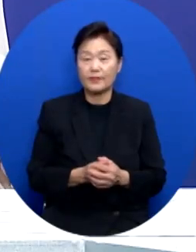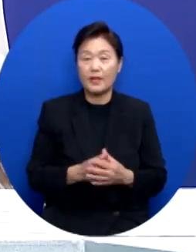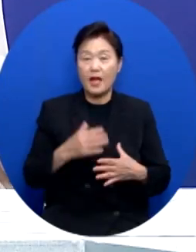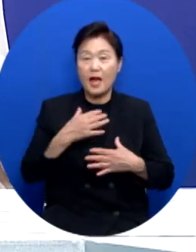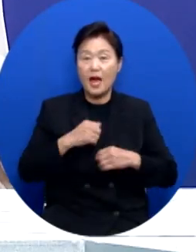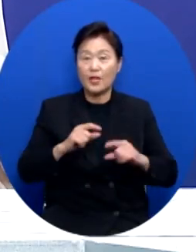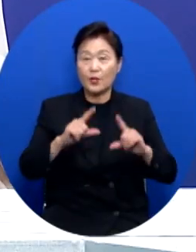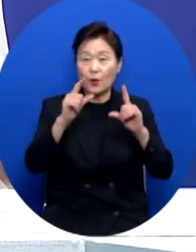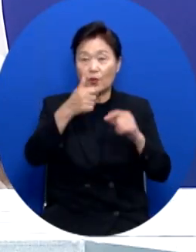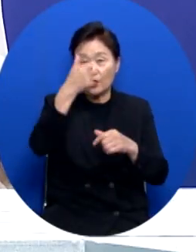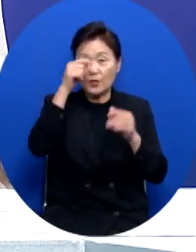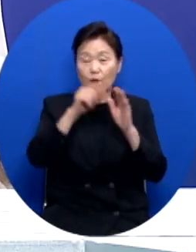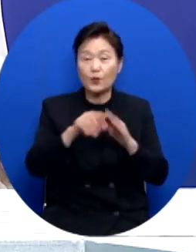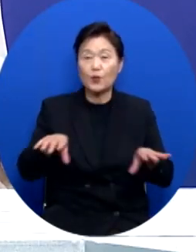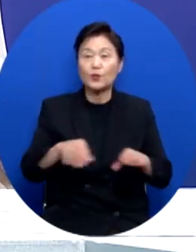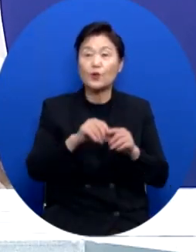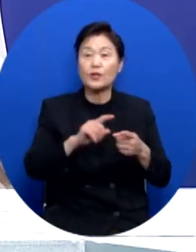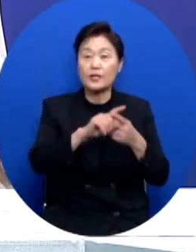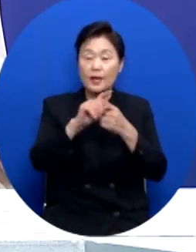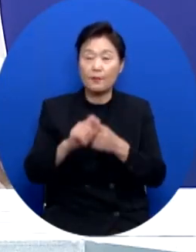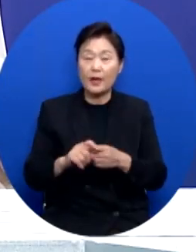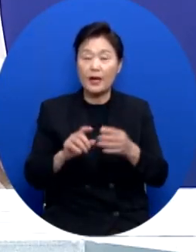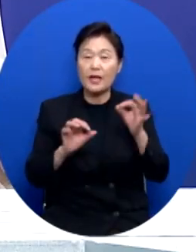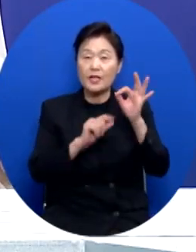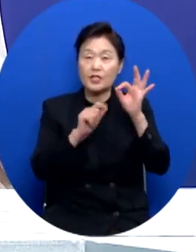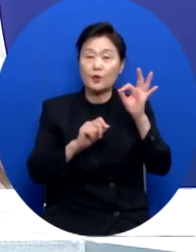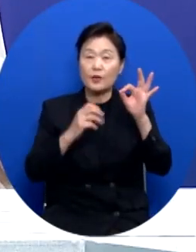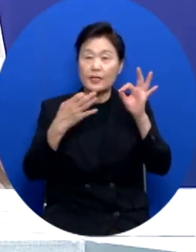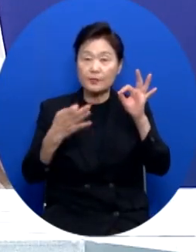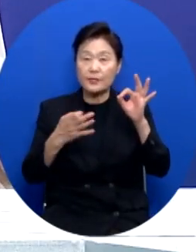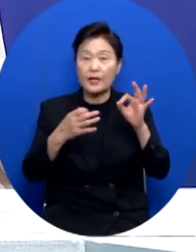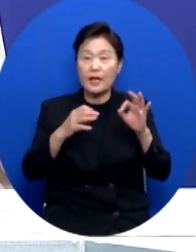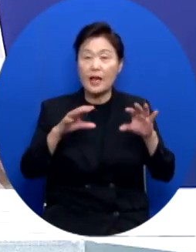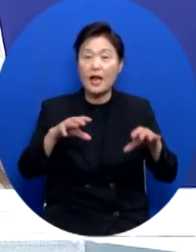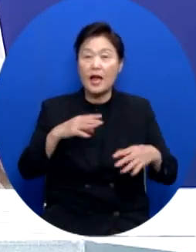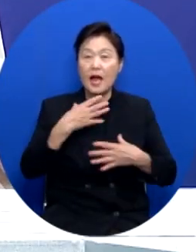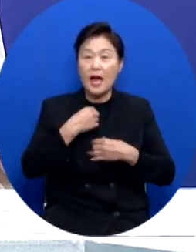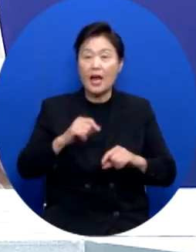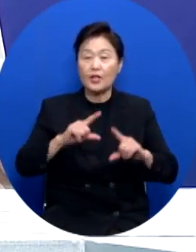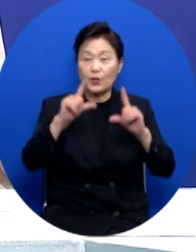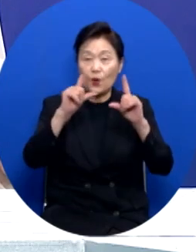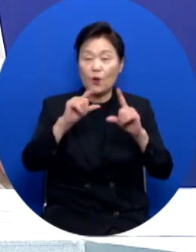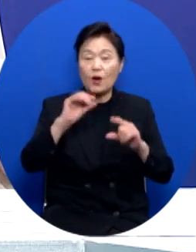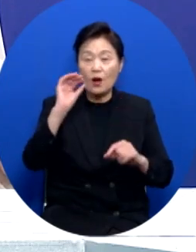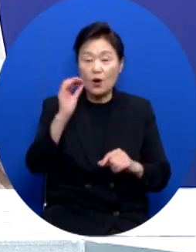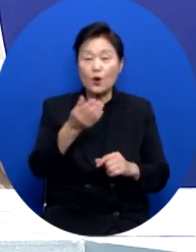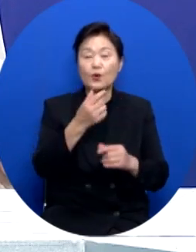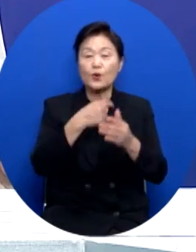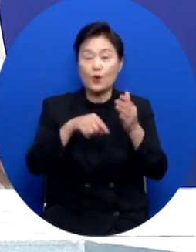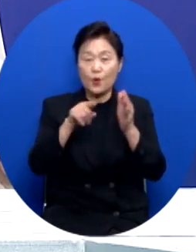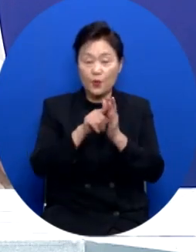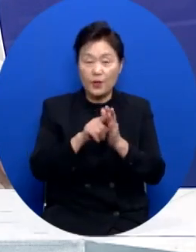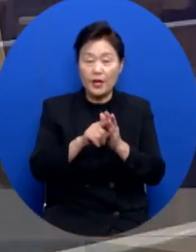안동시 기독교 총연합회가 14일 안동시 성시화를 위한 가을 심령 부흥회를